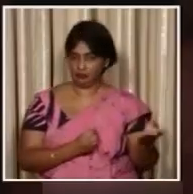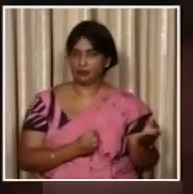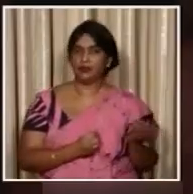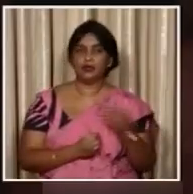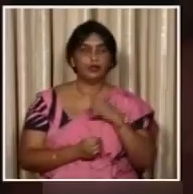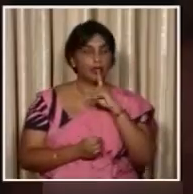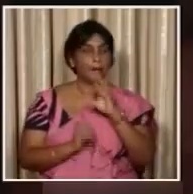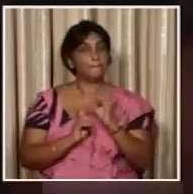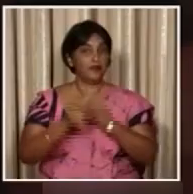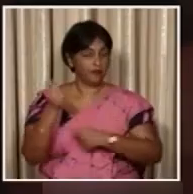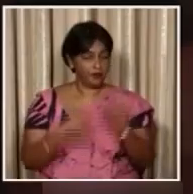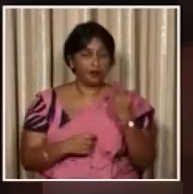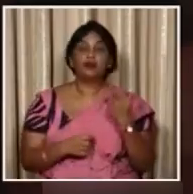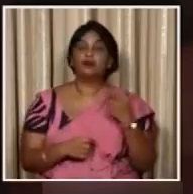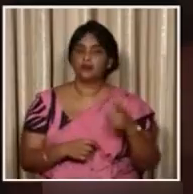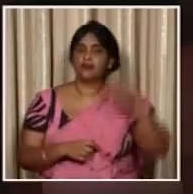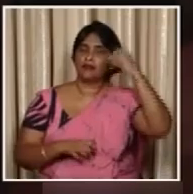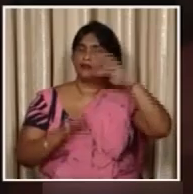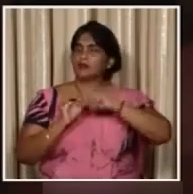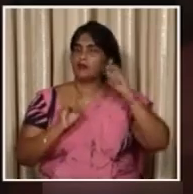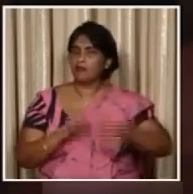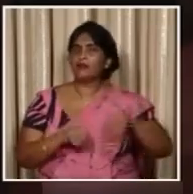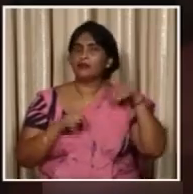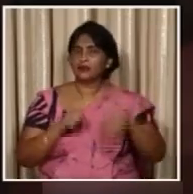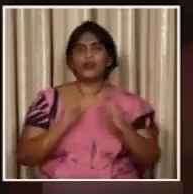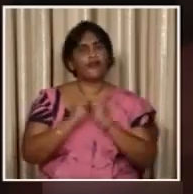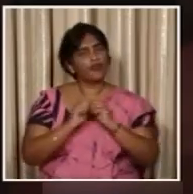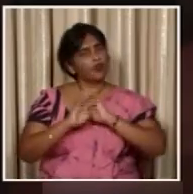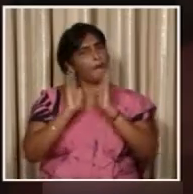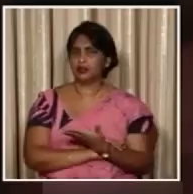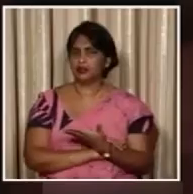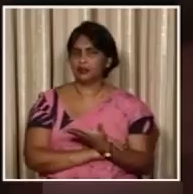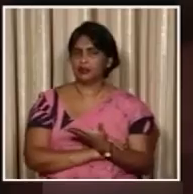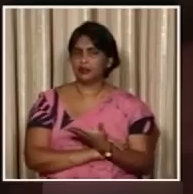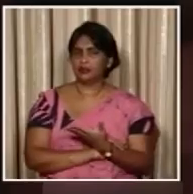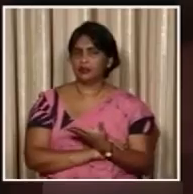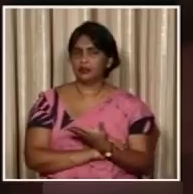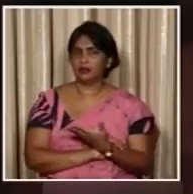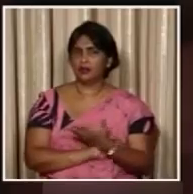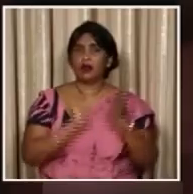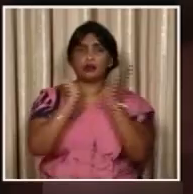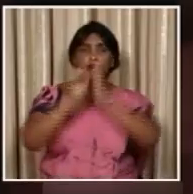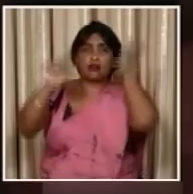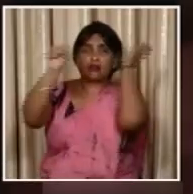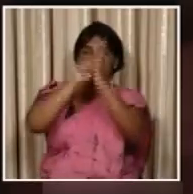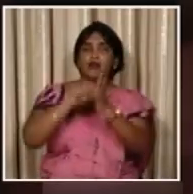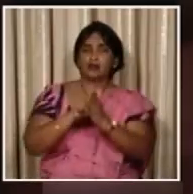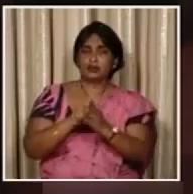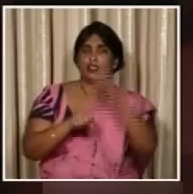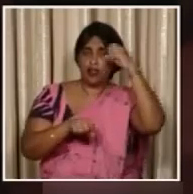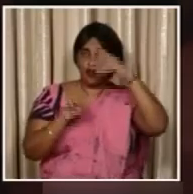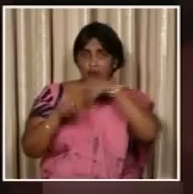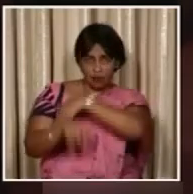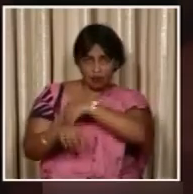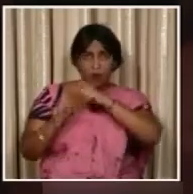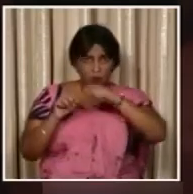කියනවානේ අපි මේ පුද්ගලික කරන්න යන්න කියලා. මේ විදුලි බල මණ්ඩලය ඇතුලේ තියෙන දැන් සේවාවන් තියෙන්නේ පුද්ගලික අංශෙත් එක්කනේ. මේ ගස් අතු කපන තියෙන්නේ කොහෙද? විදුලි බල මණ්ඩලයද